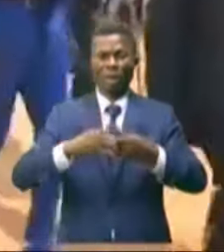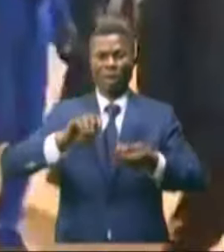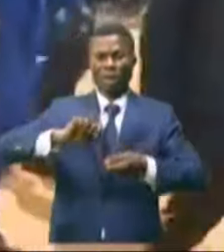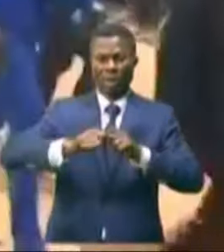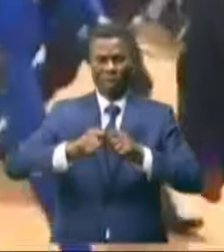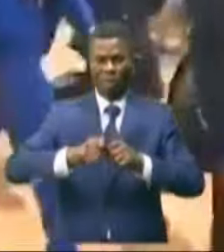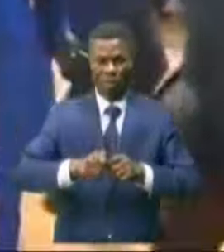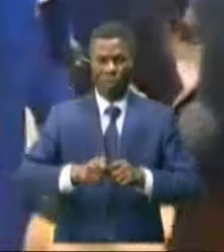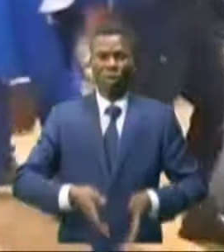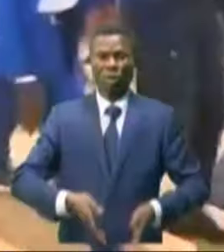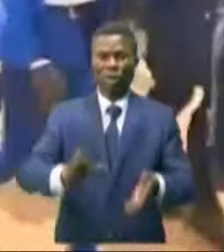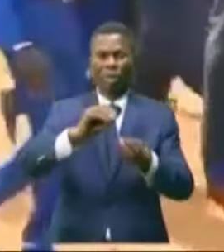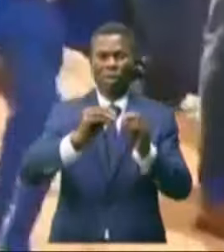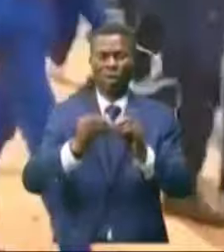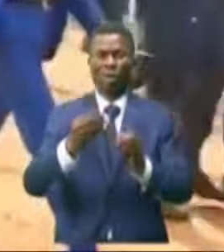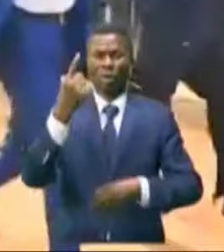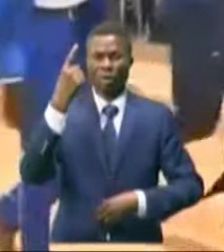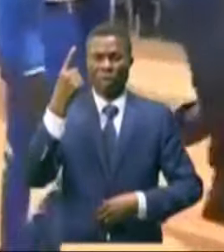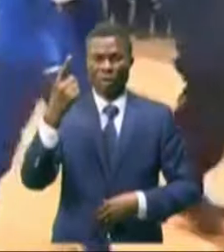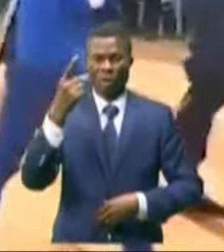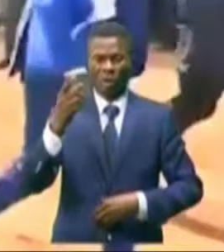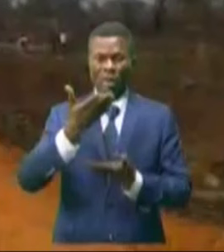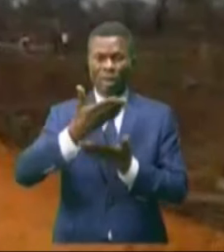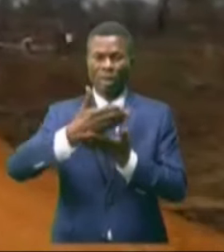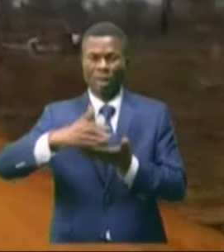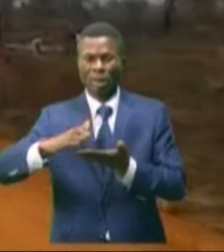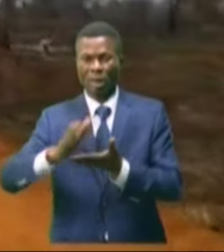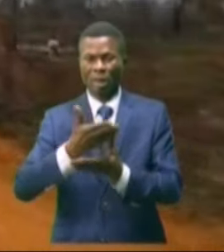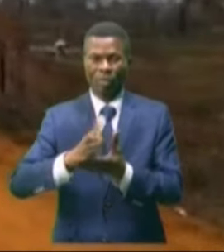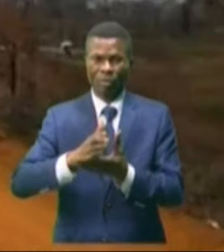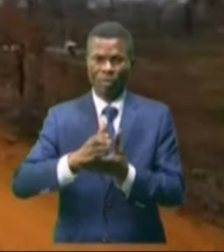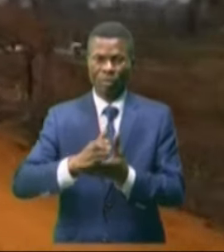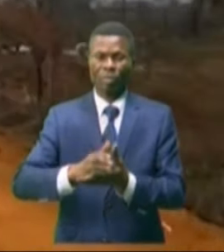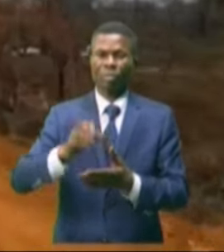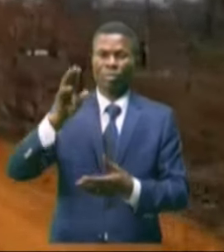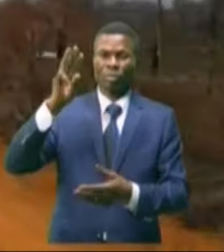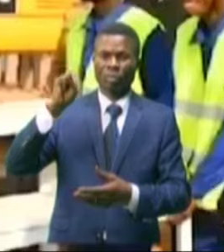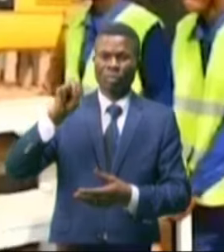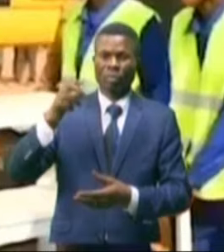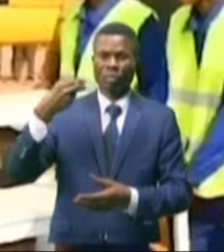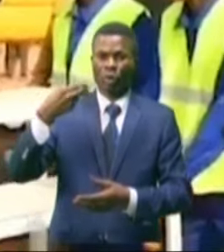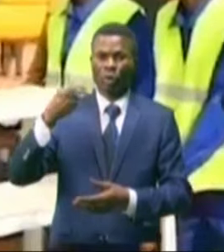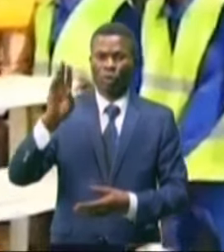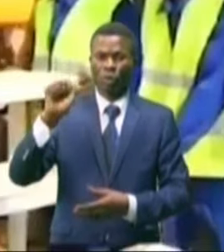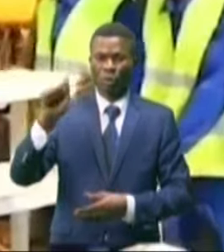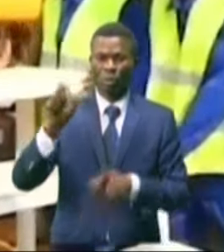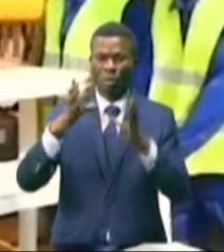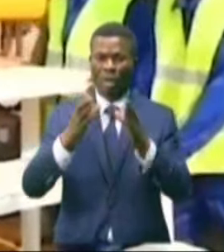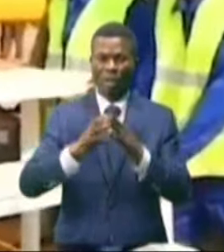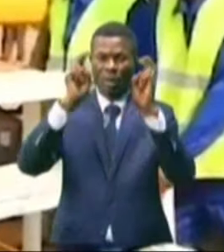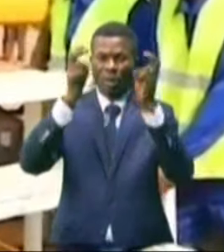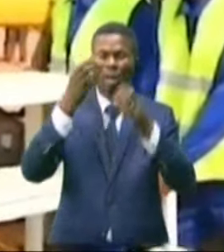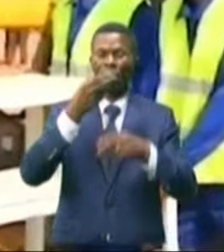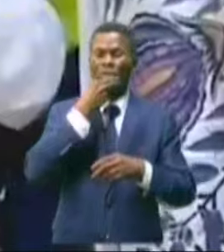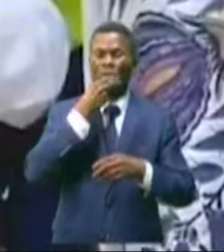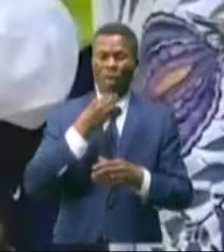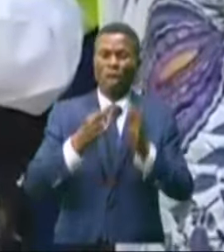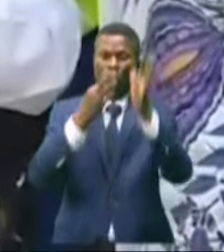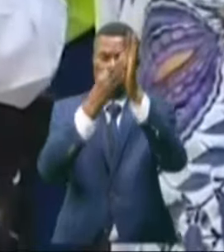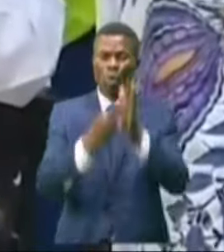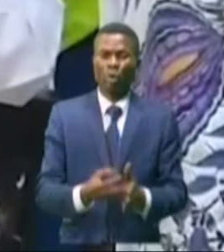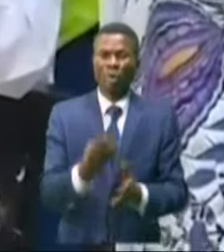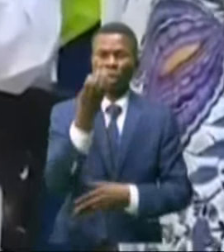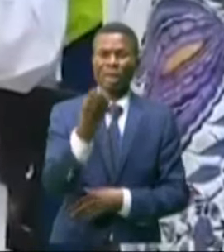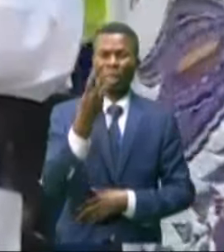de la route nationale numéro 1 dans son tronçon compris entre Ngouba et Mbujimayi, longue de 843 km,